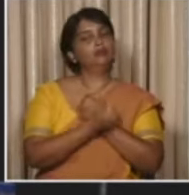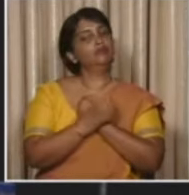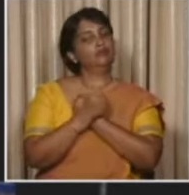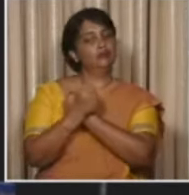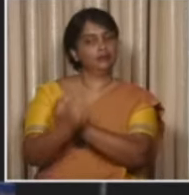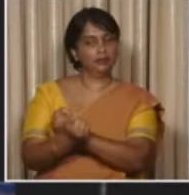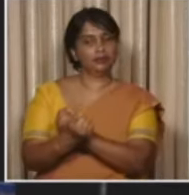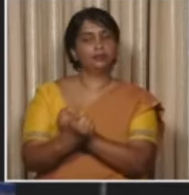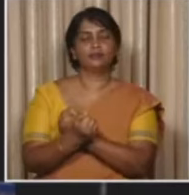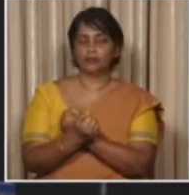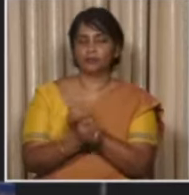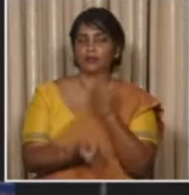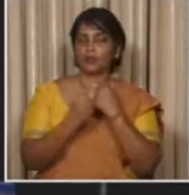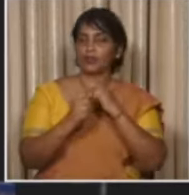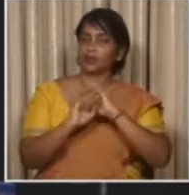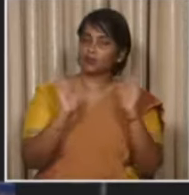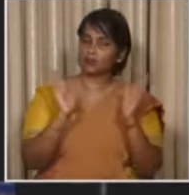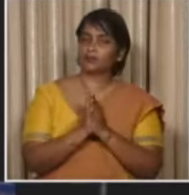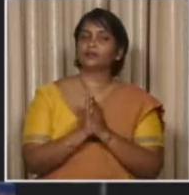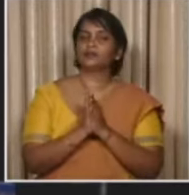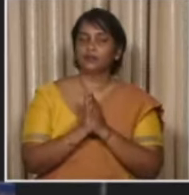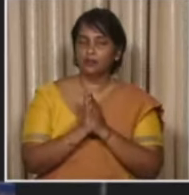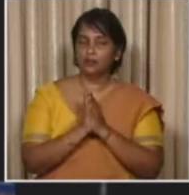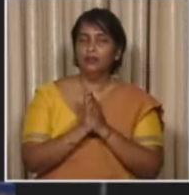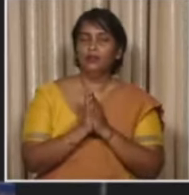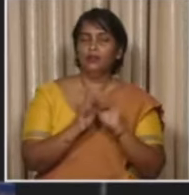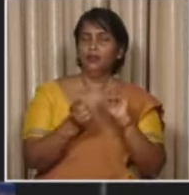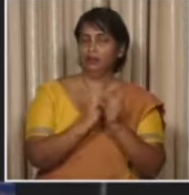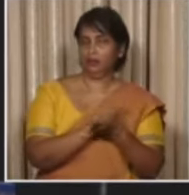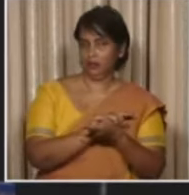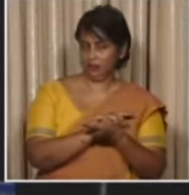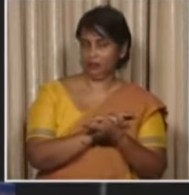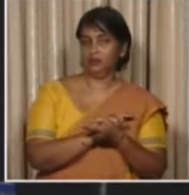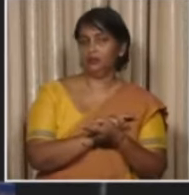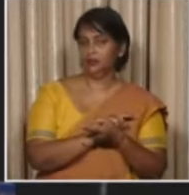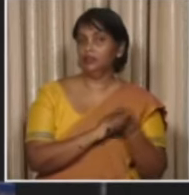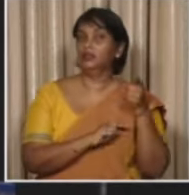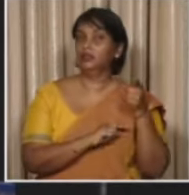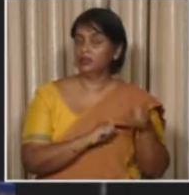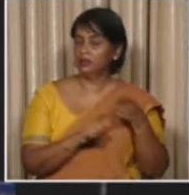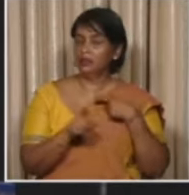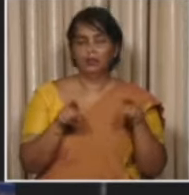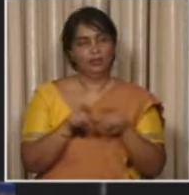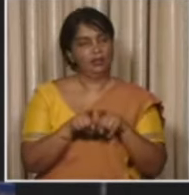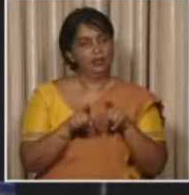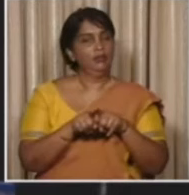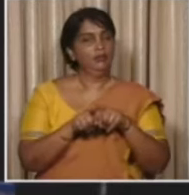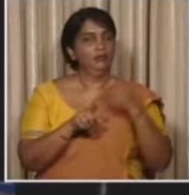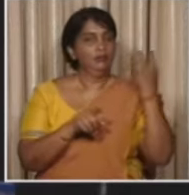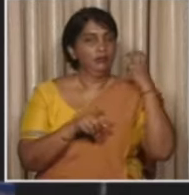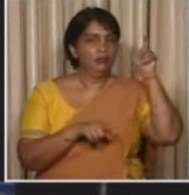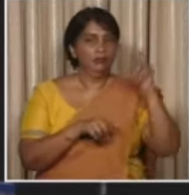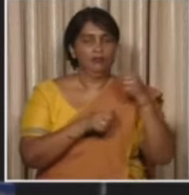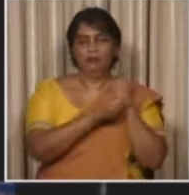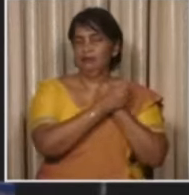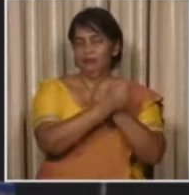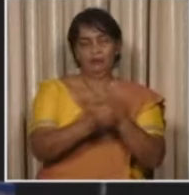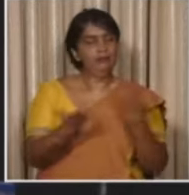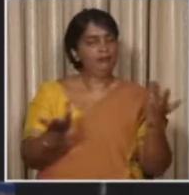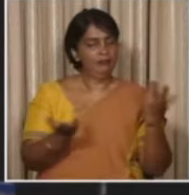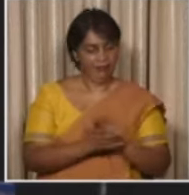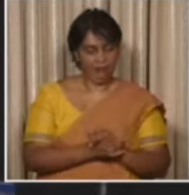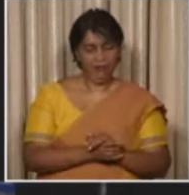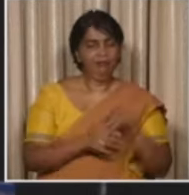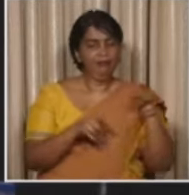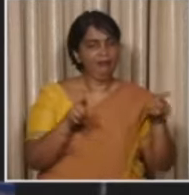മേ പരീക്ഷണ സിയലുമ പരീക്ഷണ യടപത്തിനോ ഏത്തെക്കമ സഹറാണോ അത്തടം കൂട ഗണ്ണിനെ